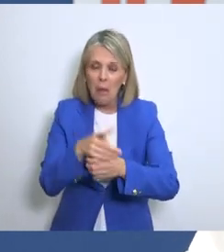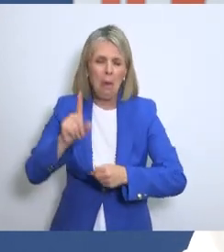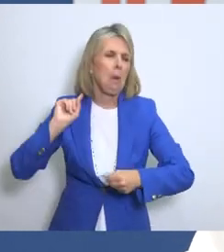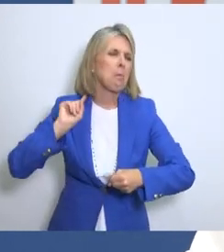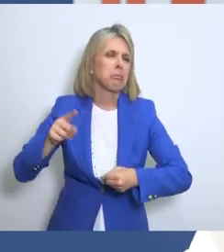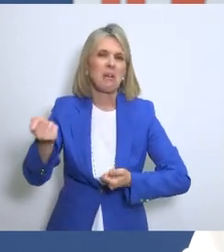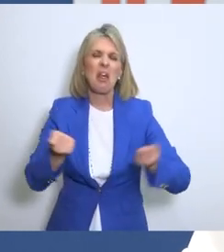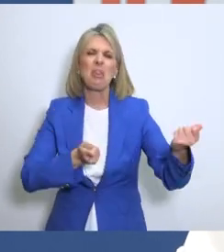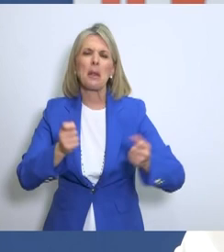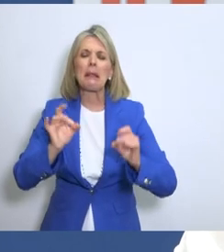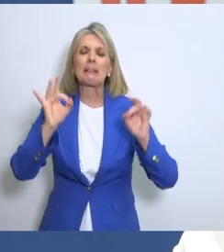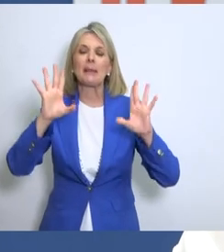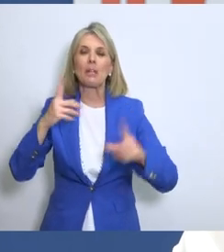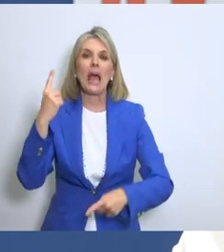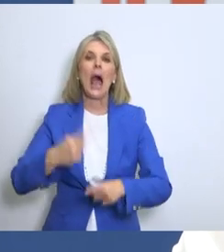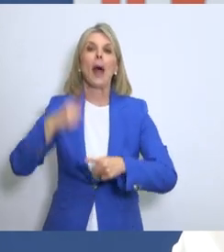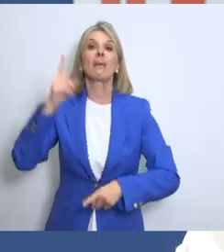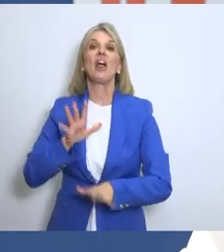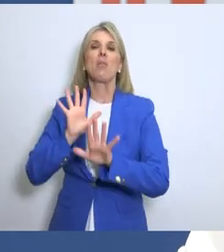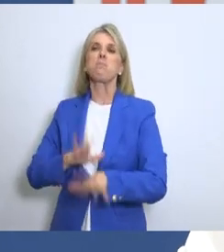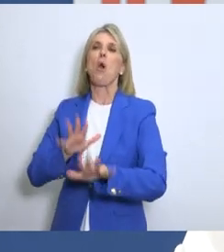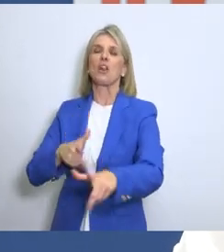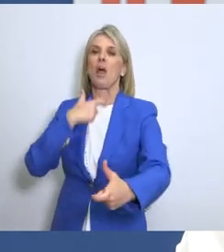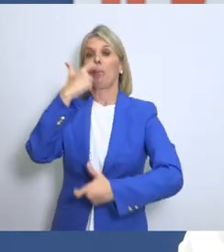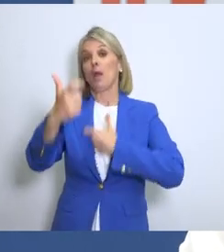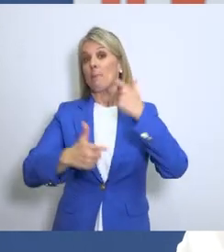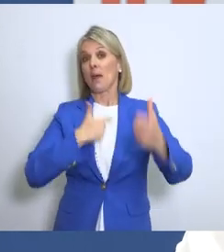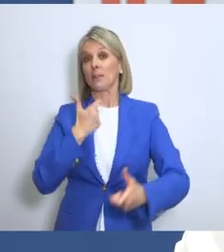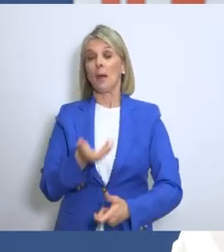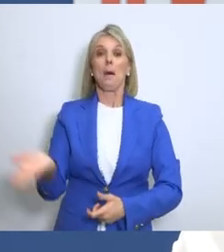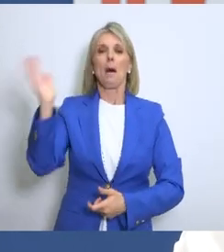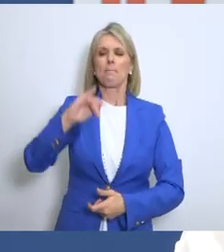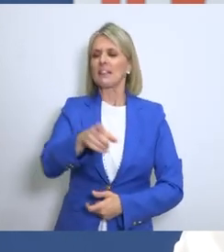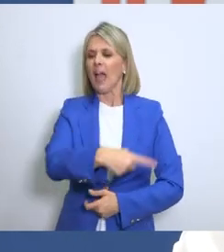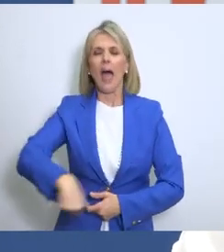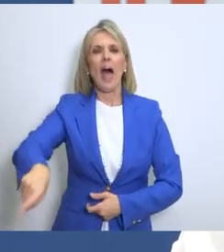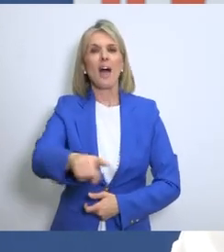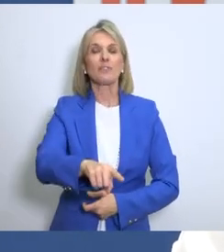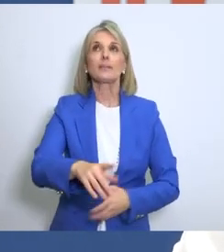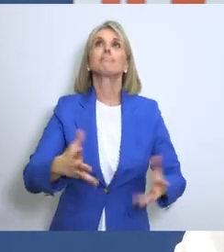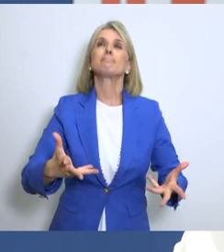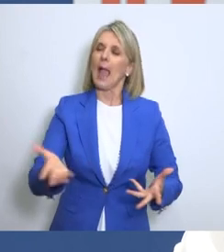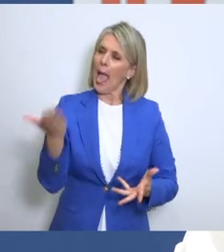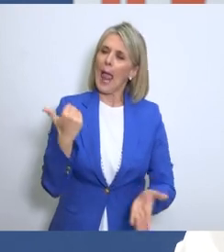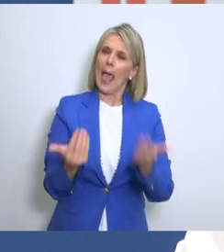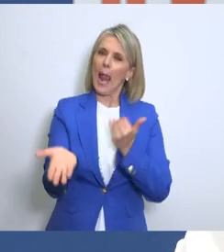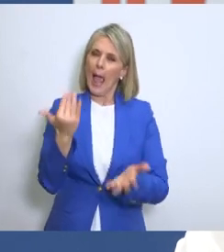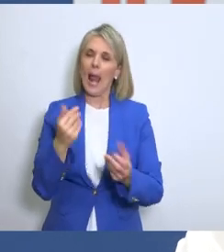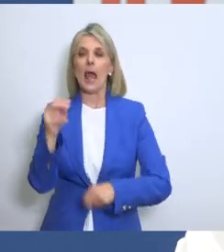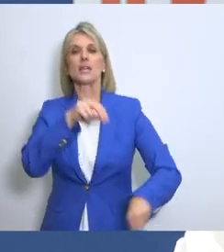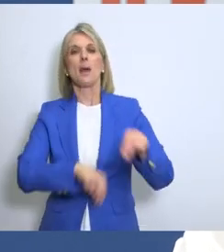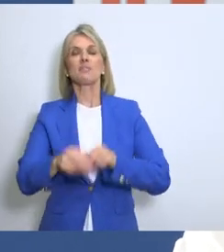μιας απλής διαμαρτυρίας, και μετά τα παραπέμπει όλα στην εκλογική του ενίσχυση, στην ψήφο δηλαδή